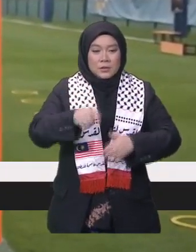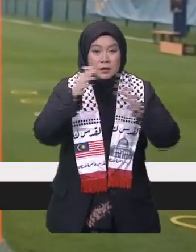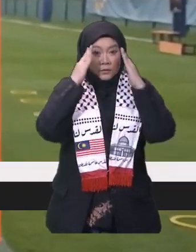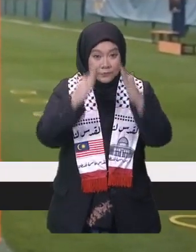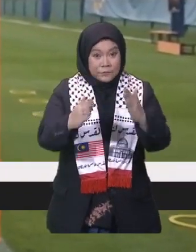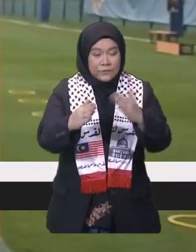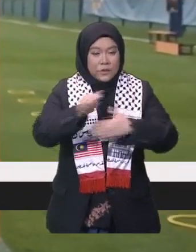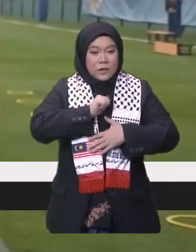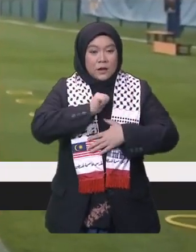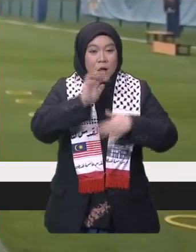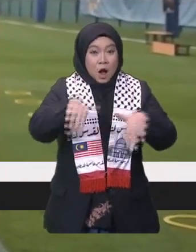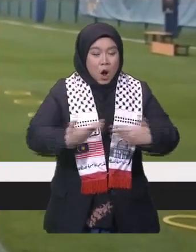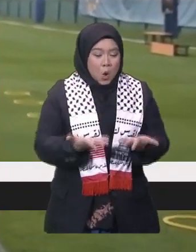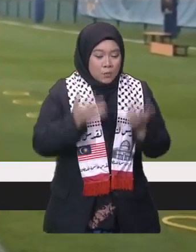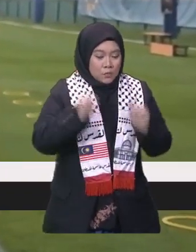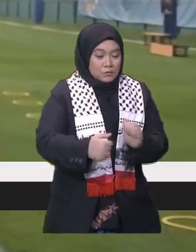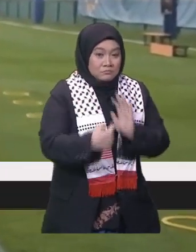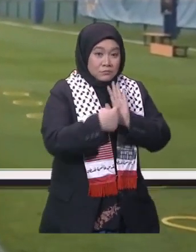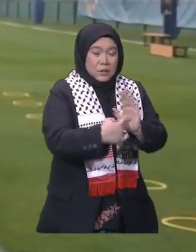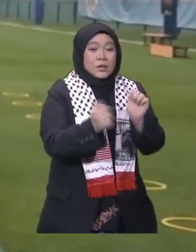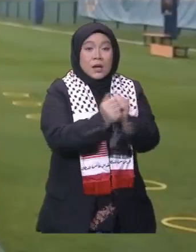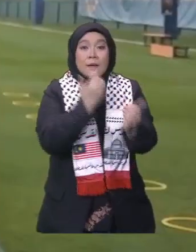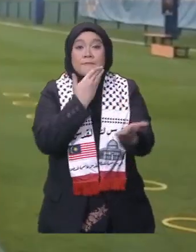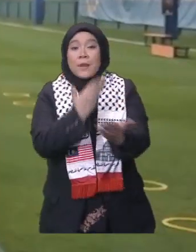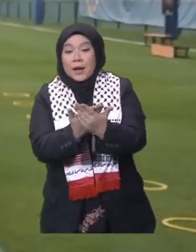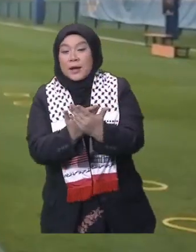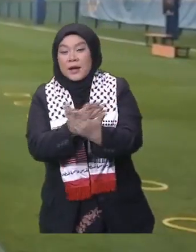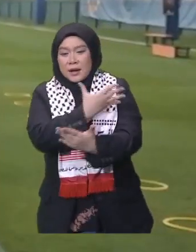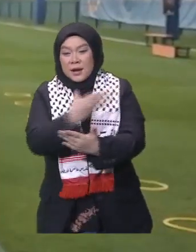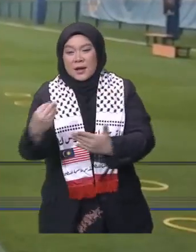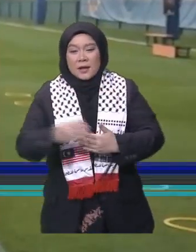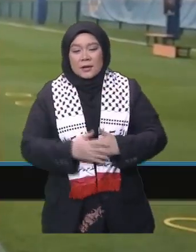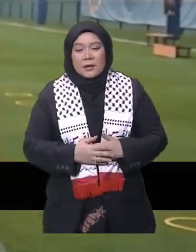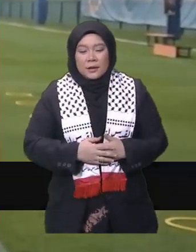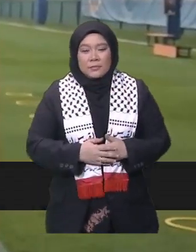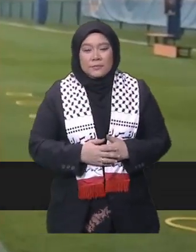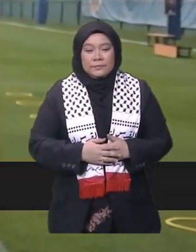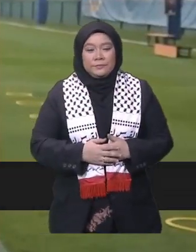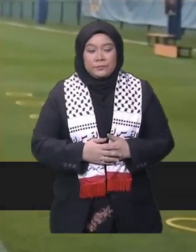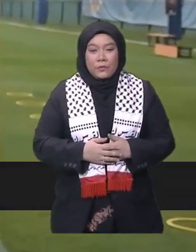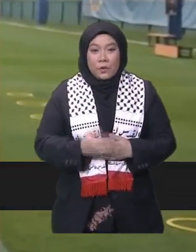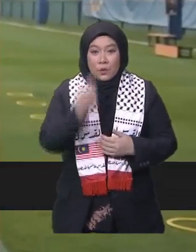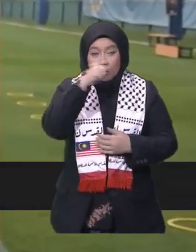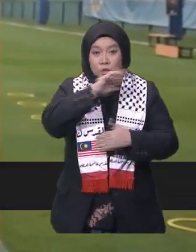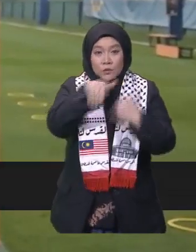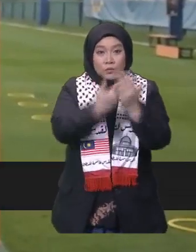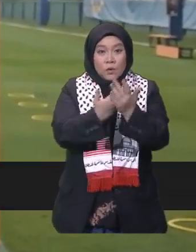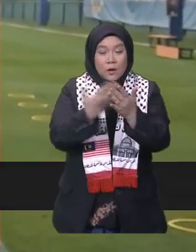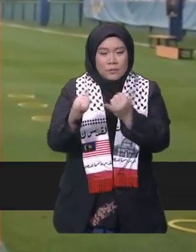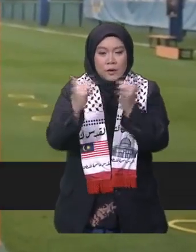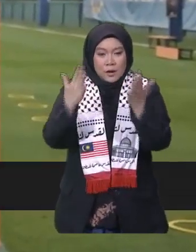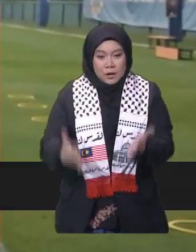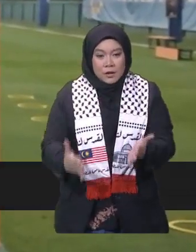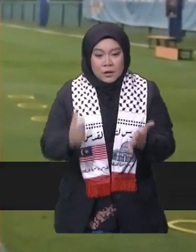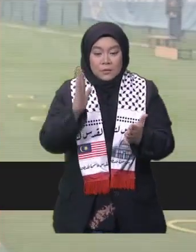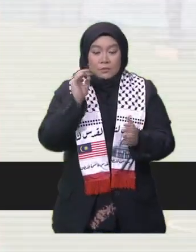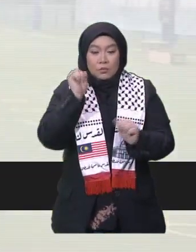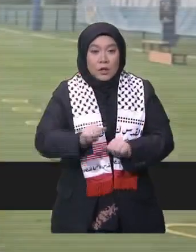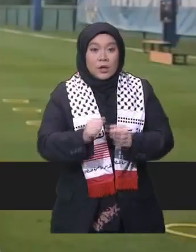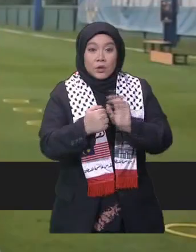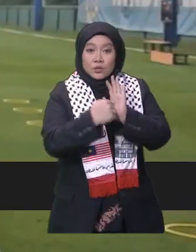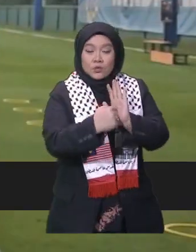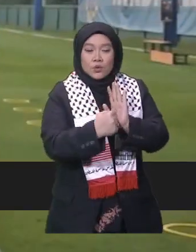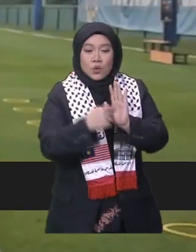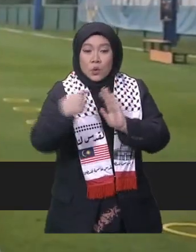ourselves, how we can perform our best, and also good opportunity for players that they can show their level.